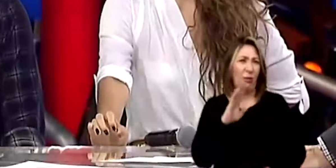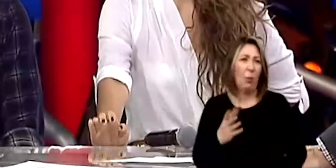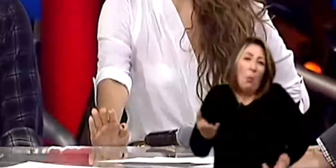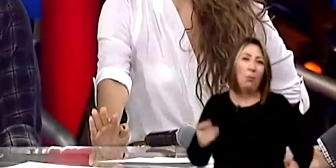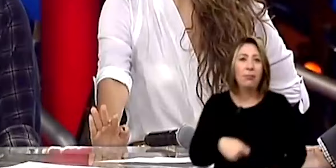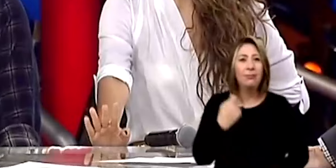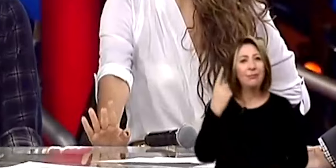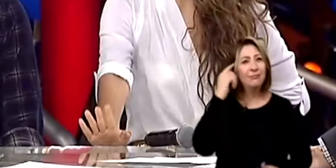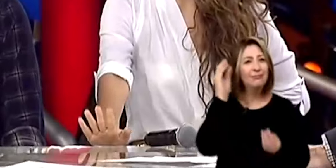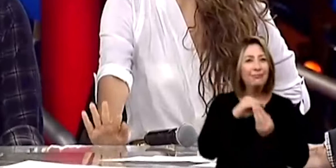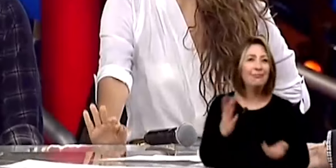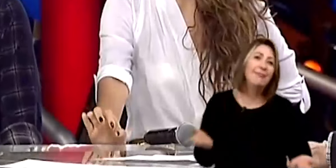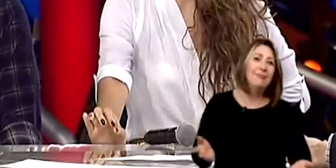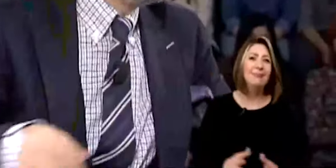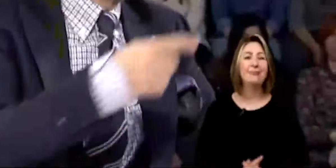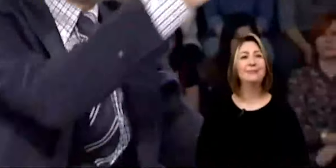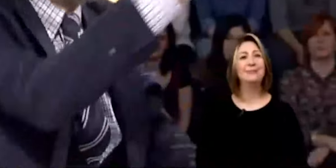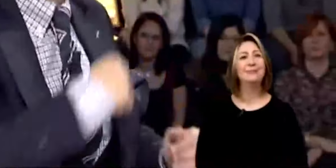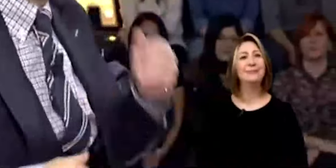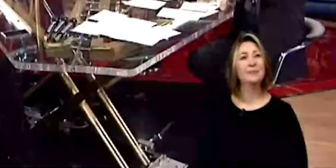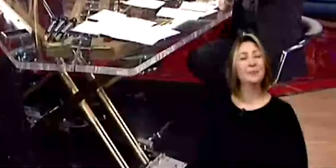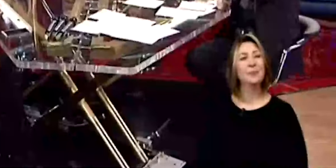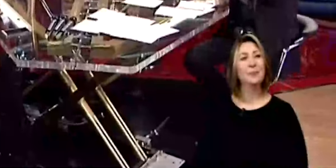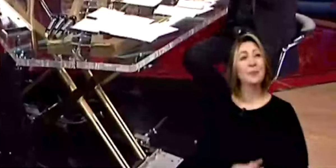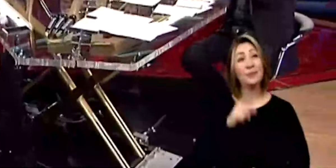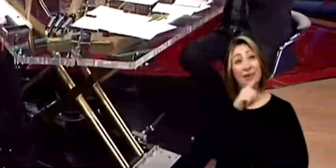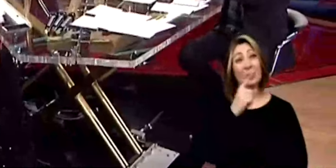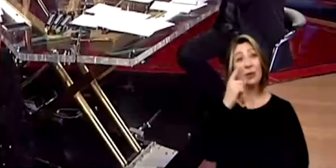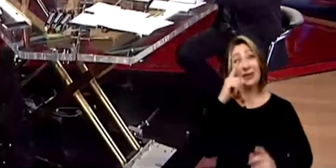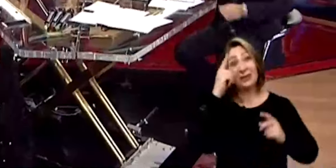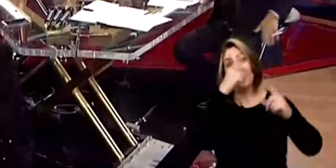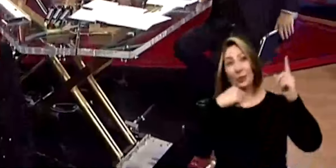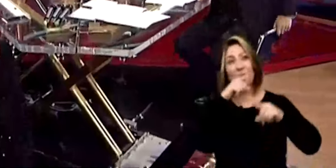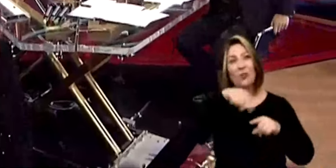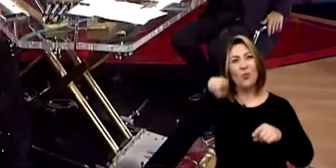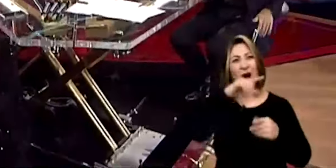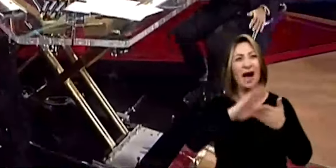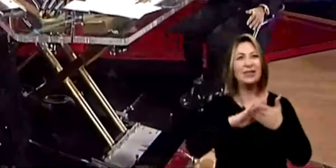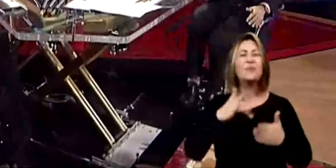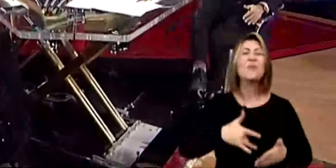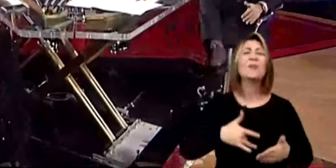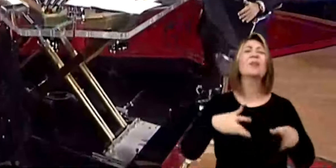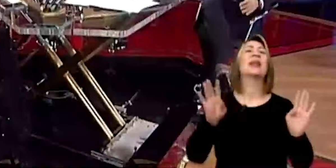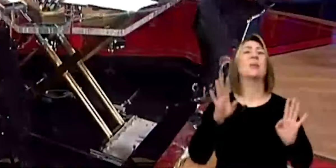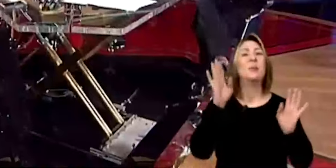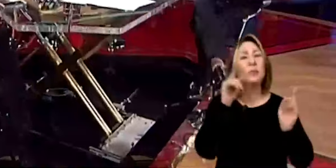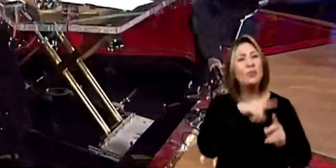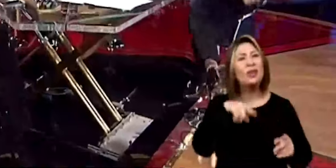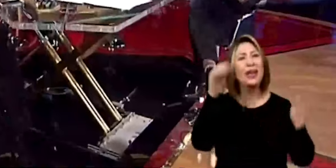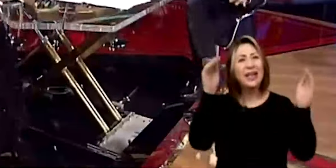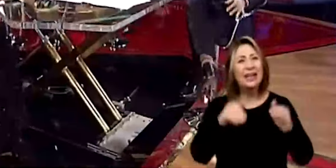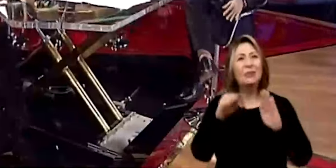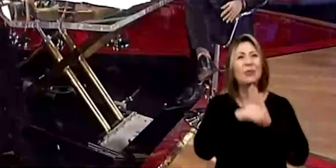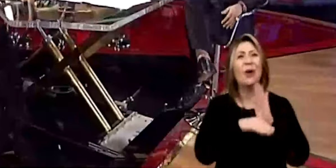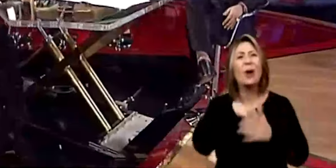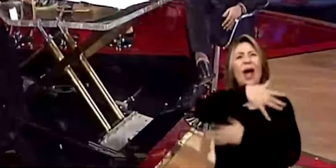Öyle geldi abi. Peki efendim. Evet, sizin o görüntülere ben hep böyle bu arkadaşlardan ben de memnun değilim hakikaten. Çünkü bunların geldiği